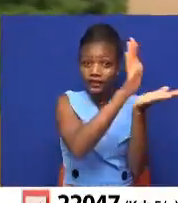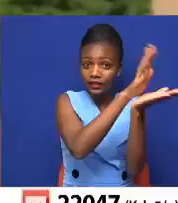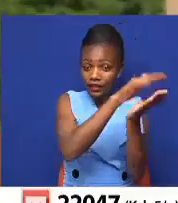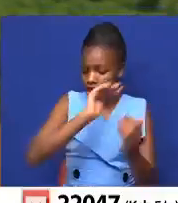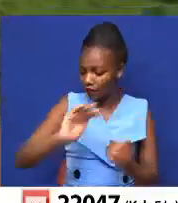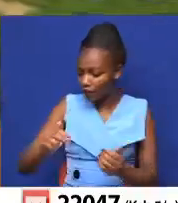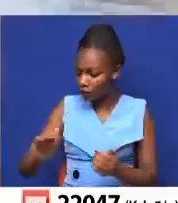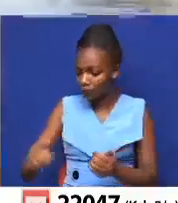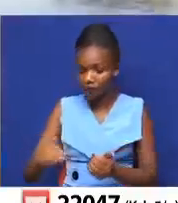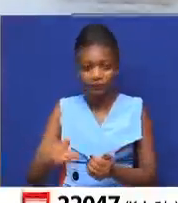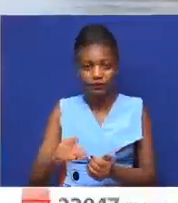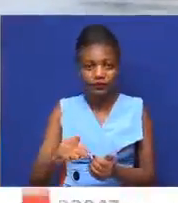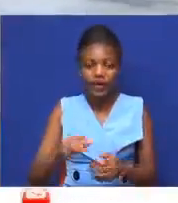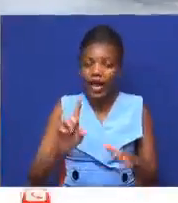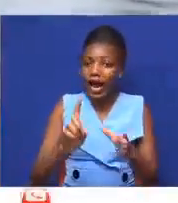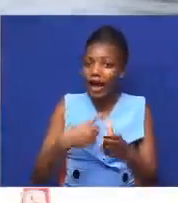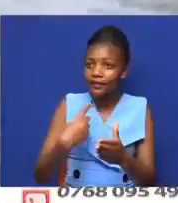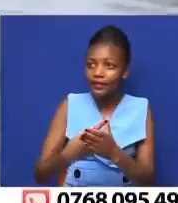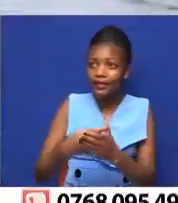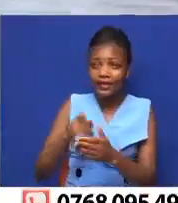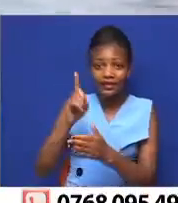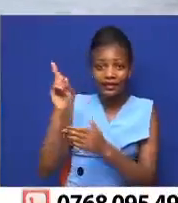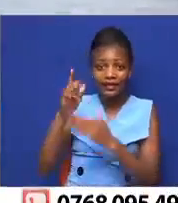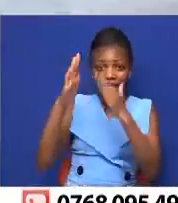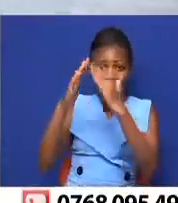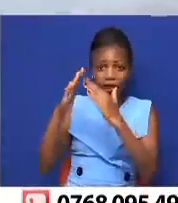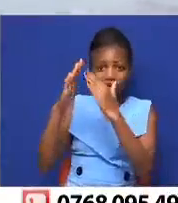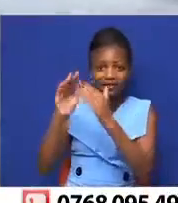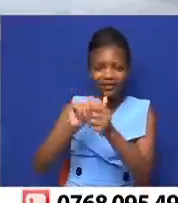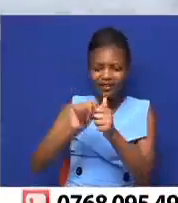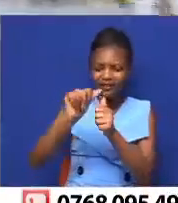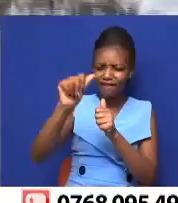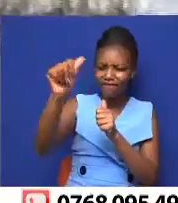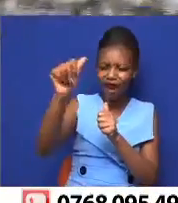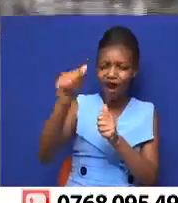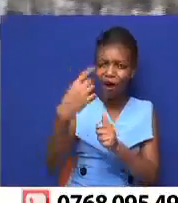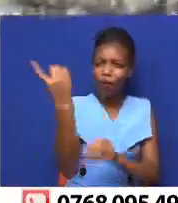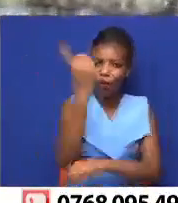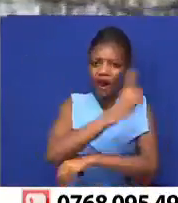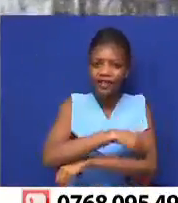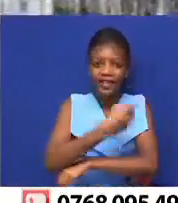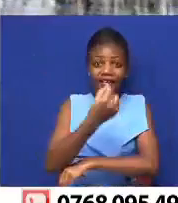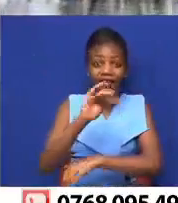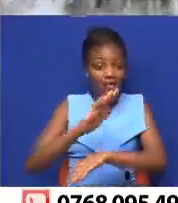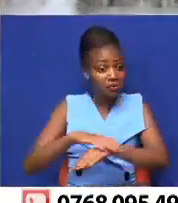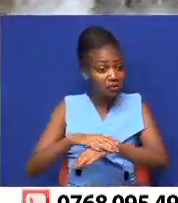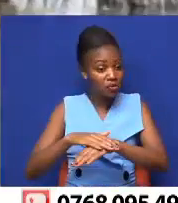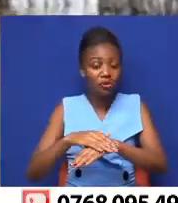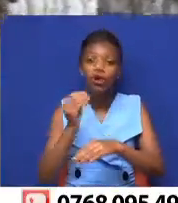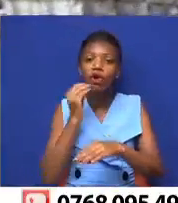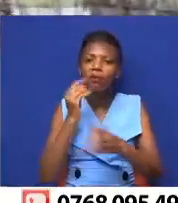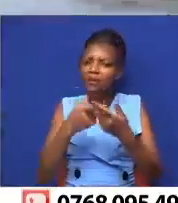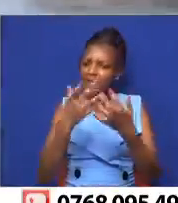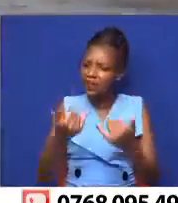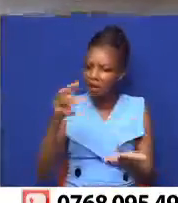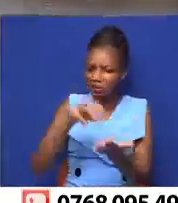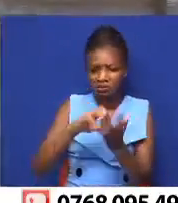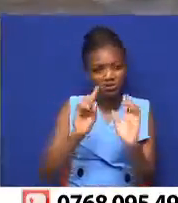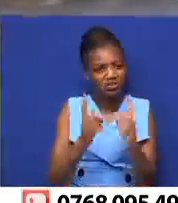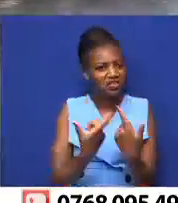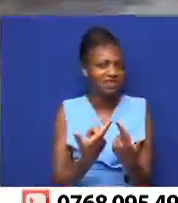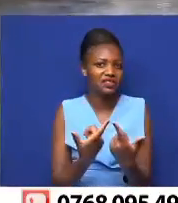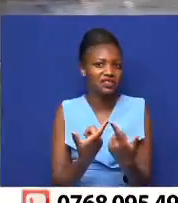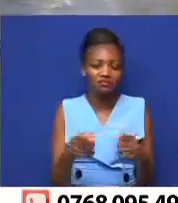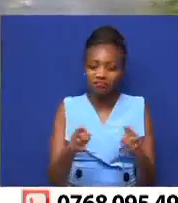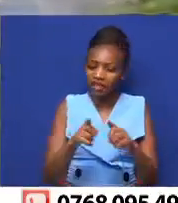River. Nyumba unazoziona kwa umbali siku moja zilikuwa makazi ya watu, ila kwa sasa